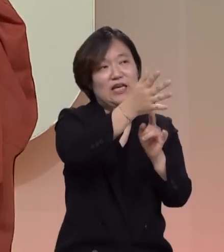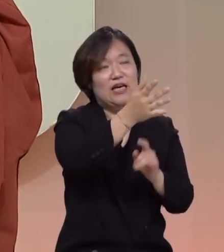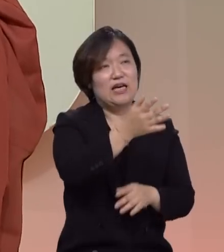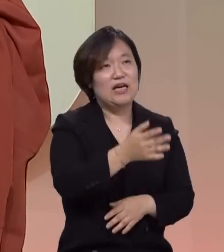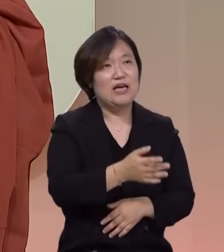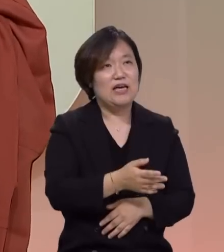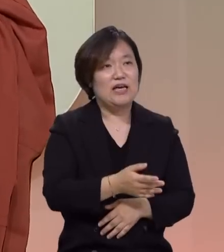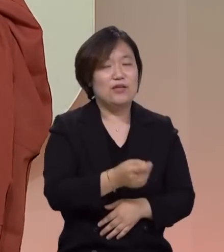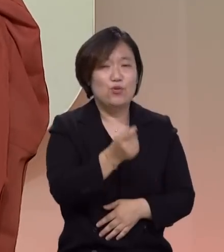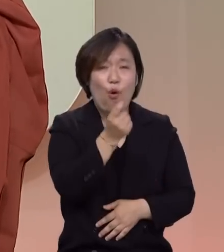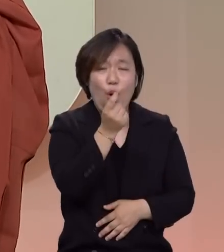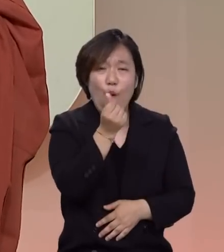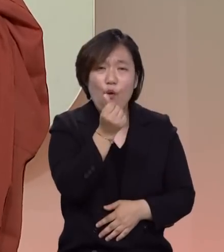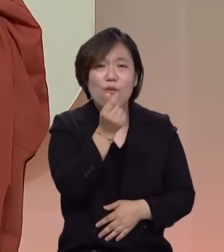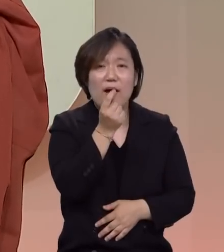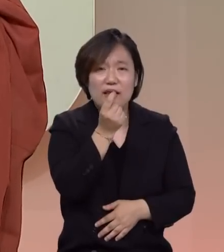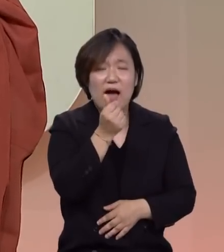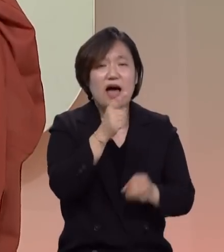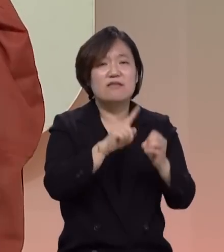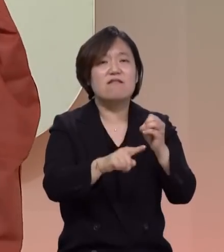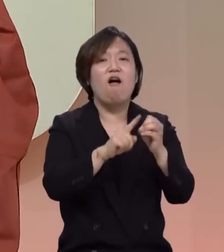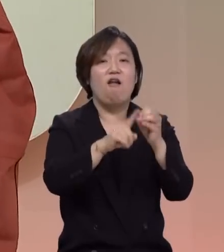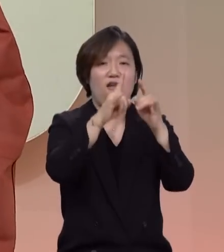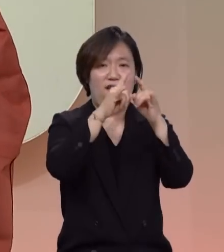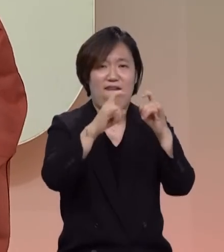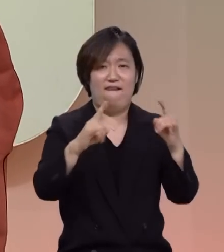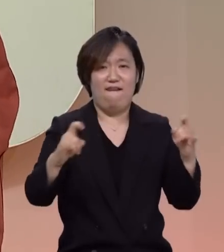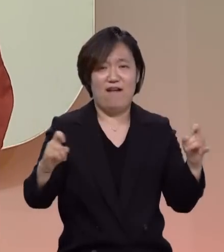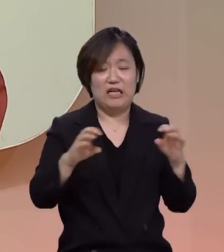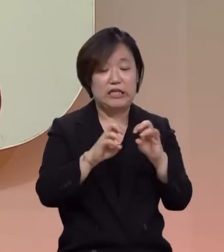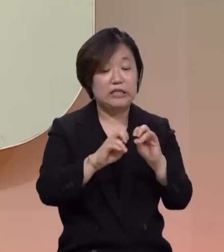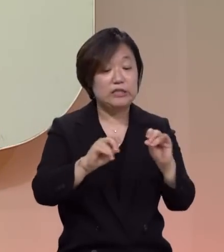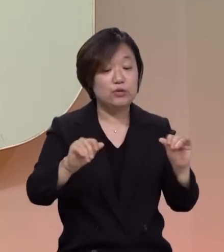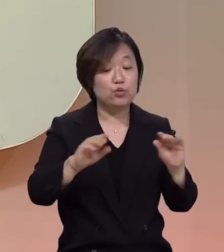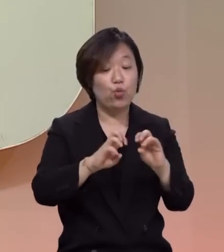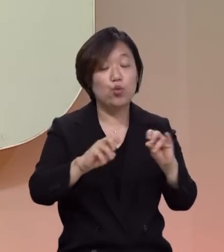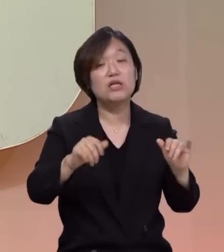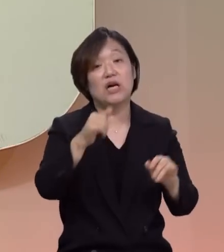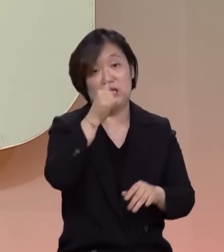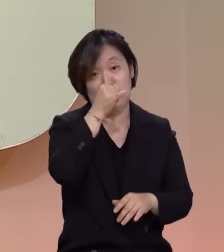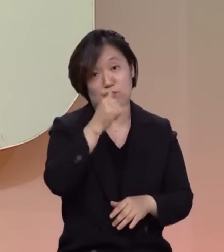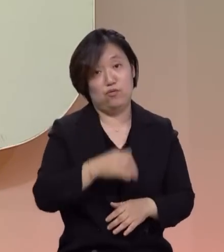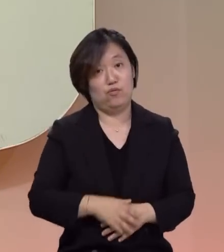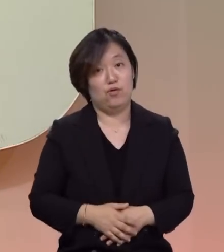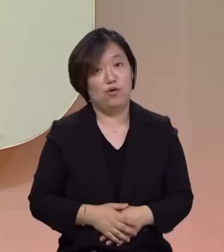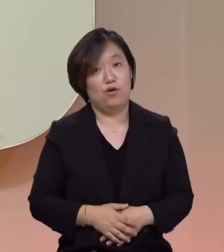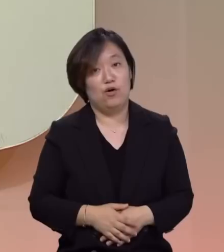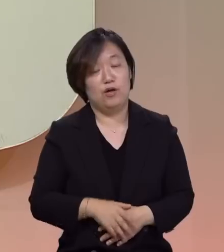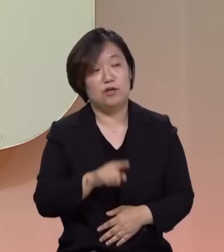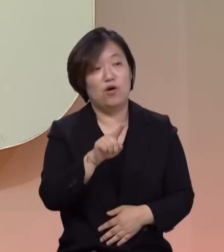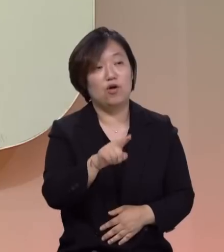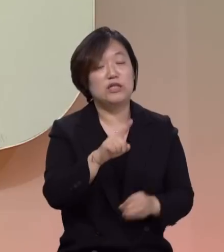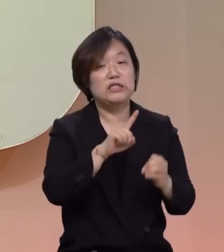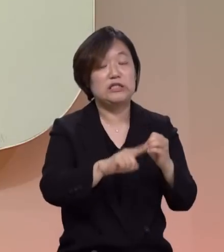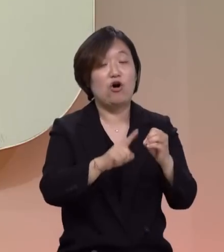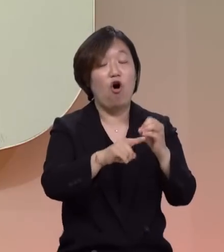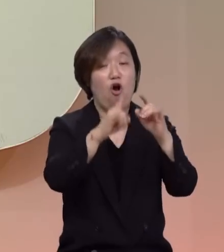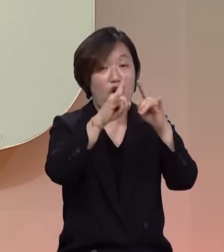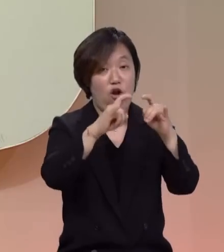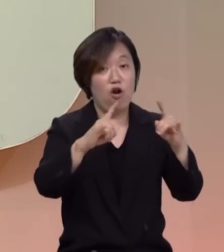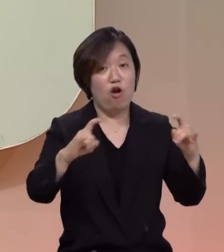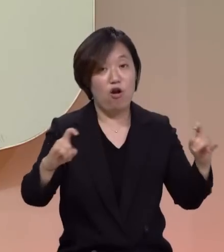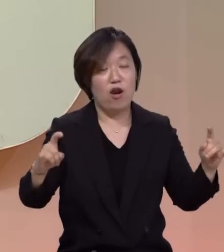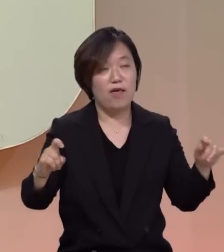작은 절터가 있었답니다 작은 절터가 있었는데 그 절에다가 이제 큰 포교당